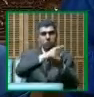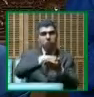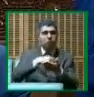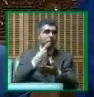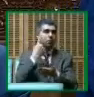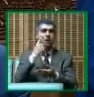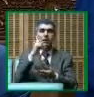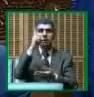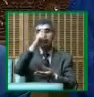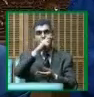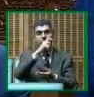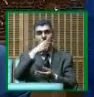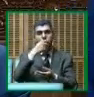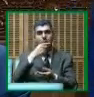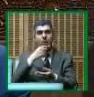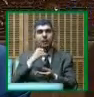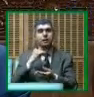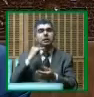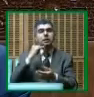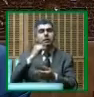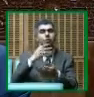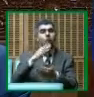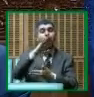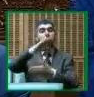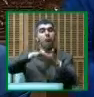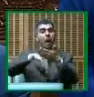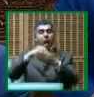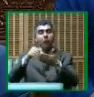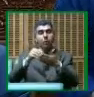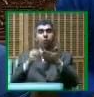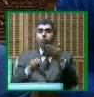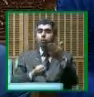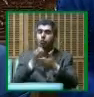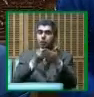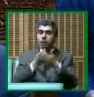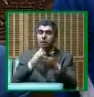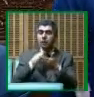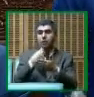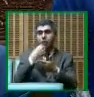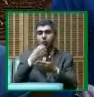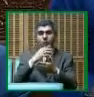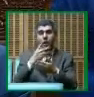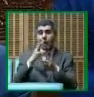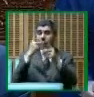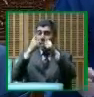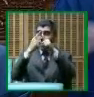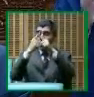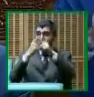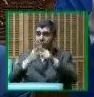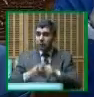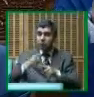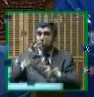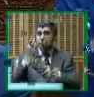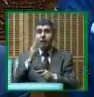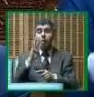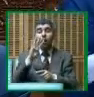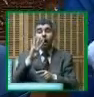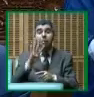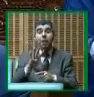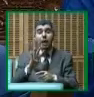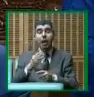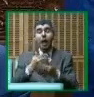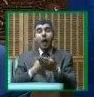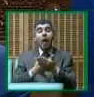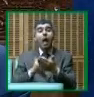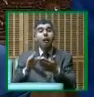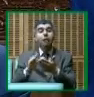تسقط. فهذه أمور نسعى إلى مواجهتها ببرامج، وهناك إحصاء اللي تم وكيعطينا